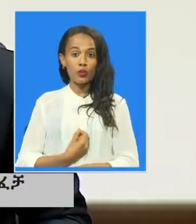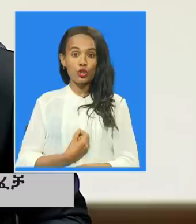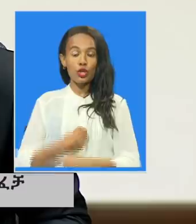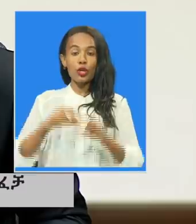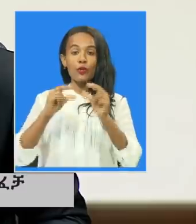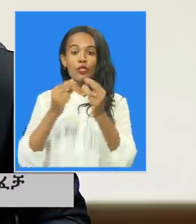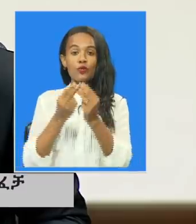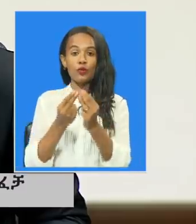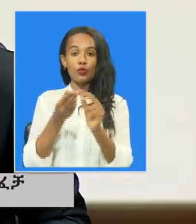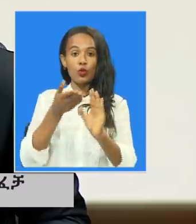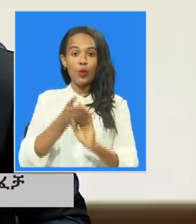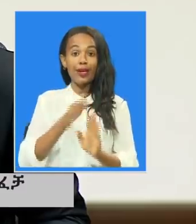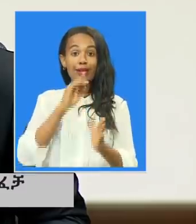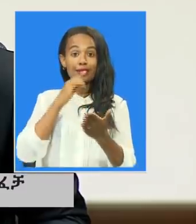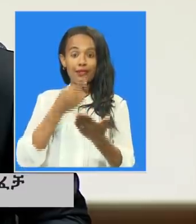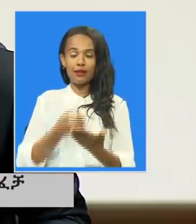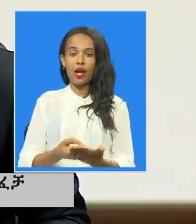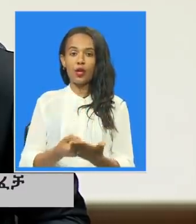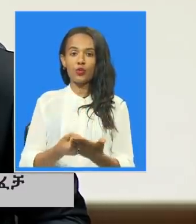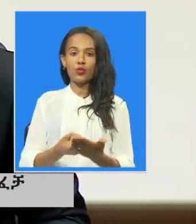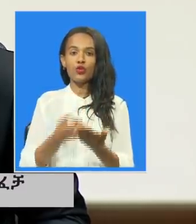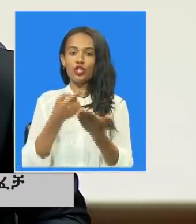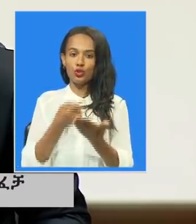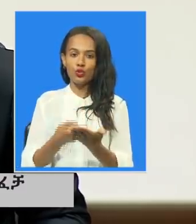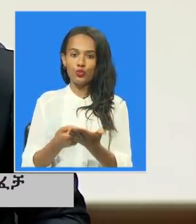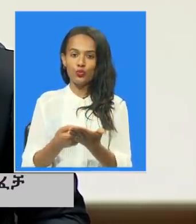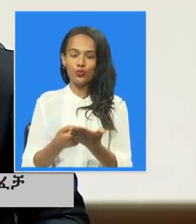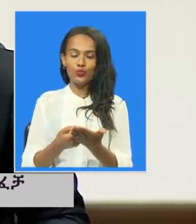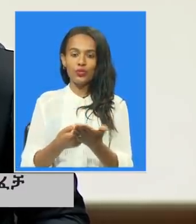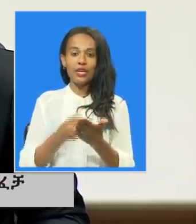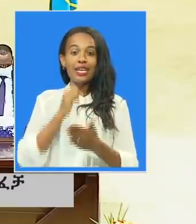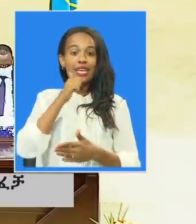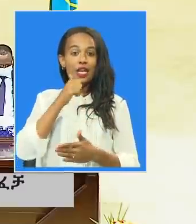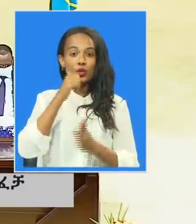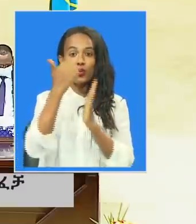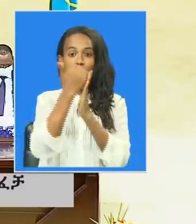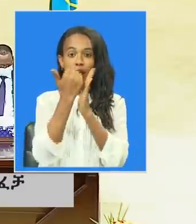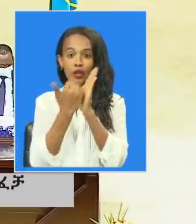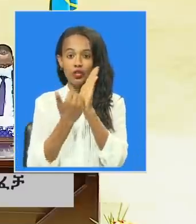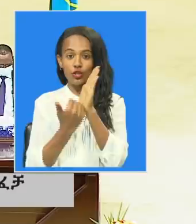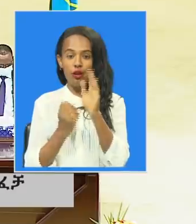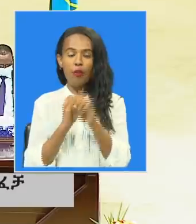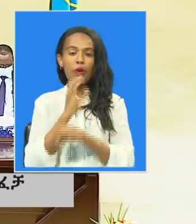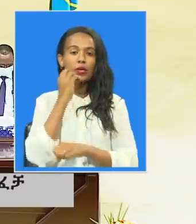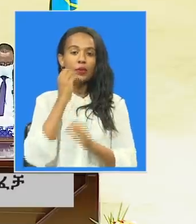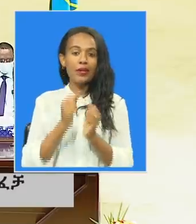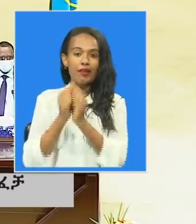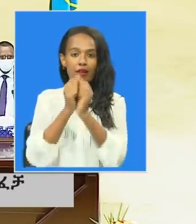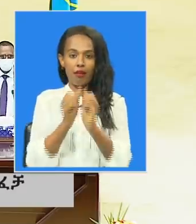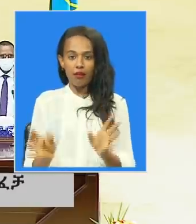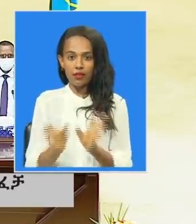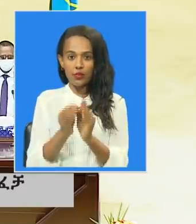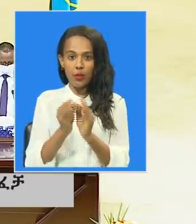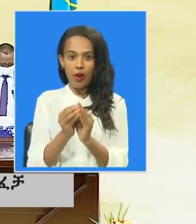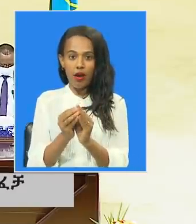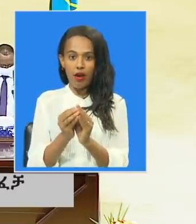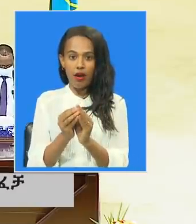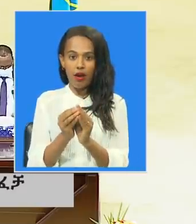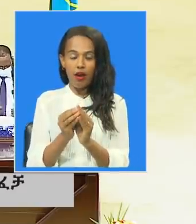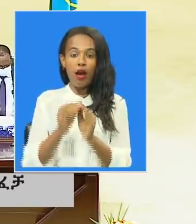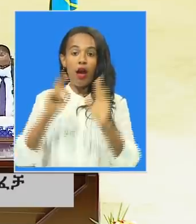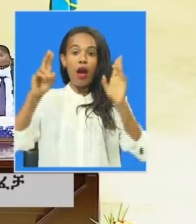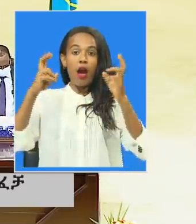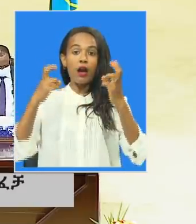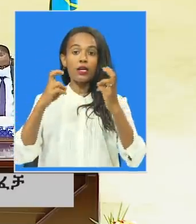በጽህፈት ቤቶቹ አማካኝነት ስለተረጋገጡ እንዲሁም የዕለቱ አጀንዳ በምክር ቤቶቹ የጋራ ስብሰባ ስነ ስርዓት ደንብ